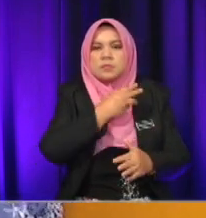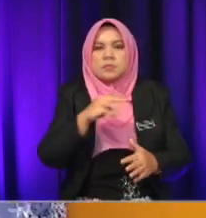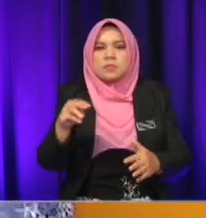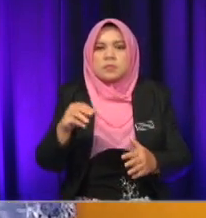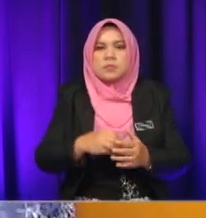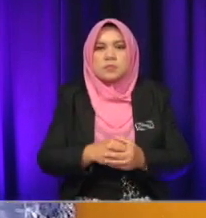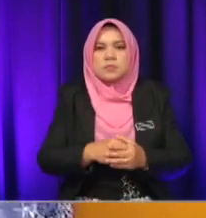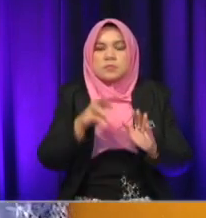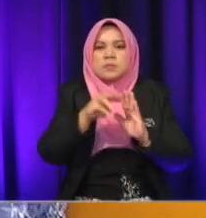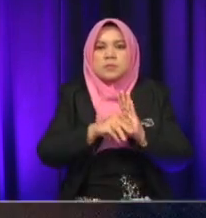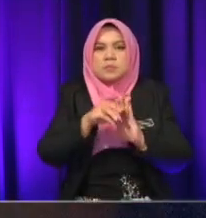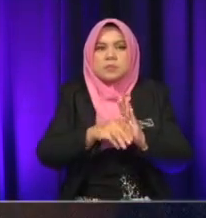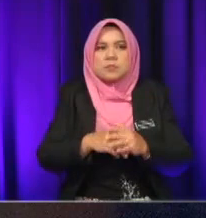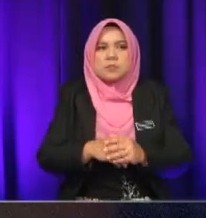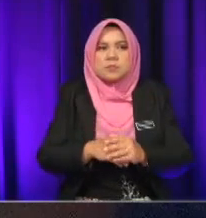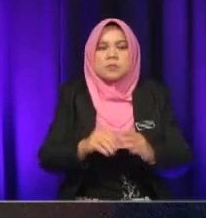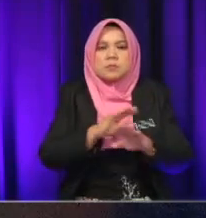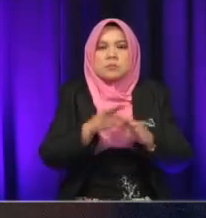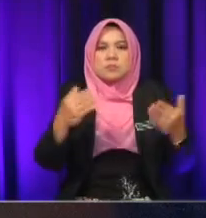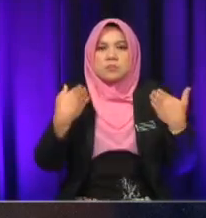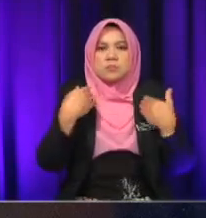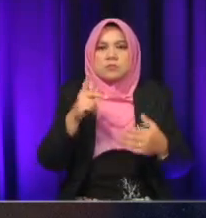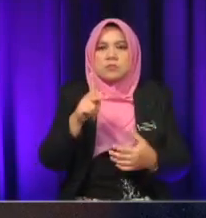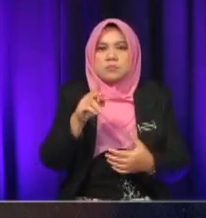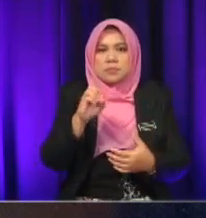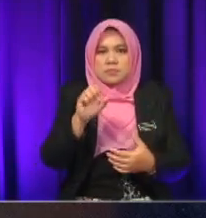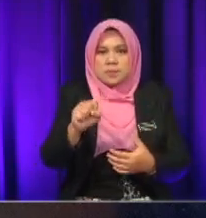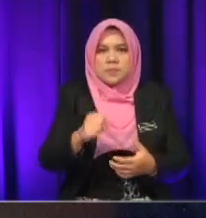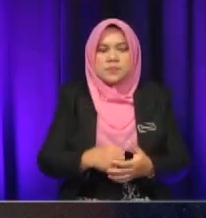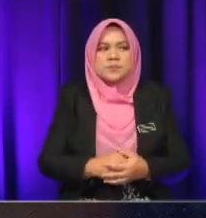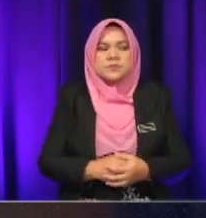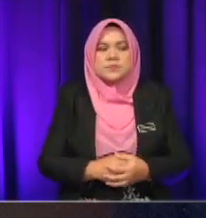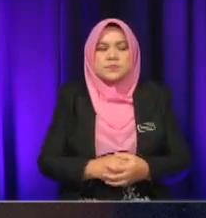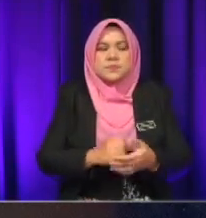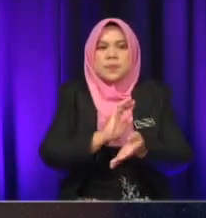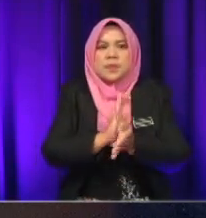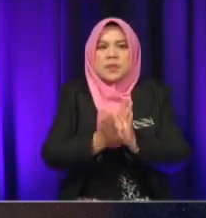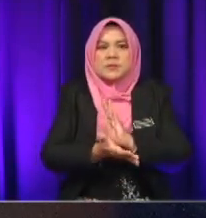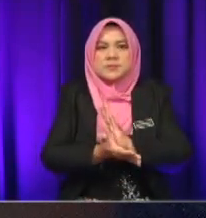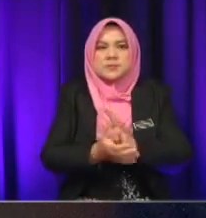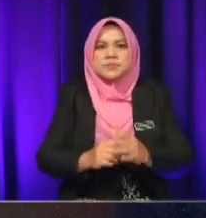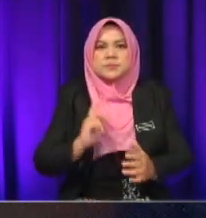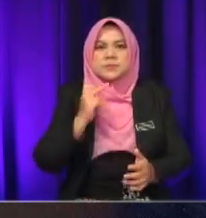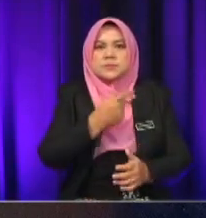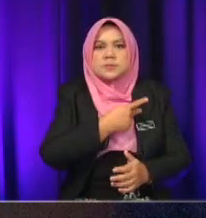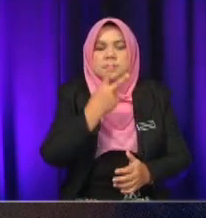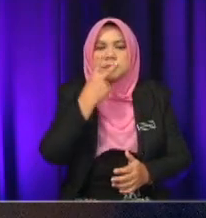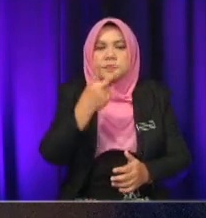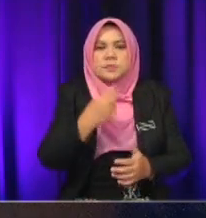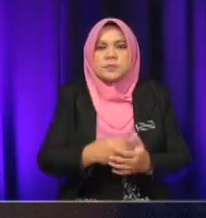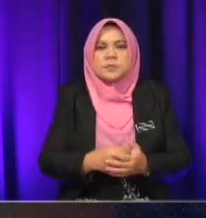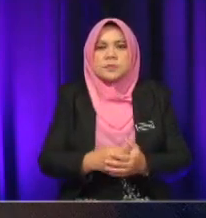lebih murah. Ya, kadang-kadang tak ada kos juga, Cikgu. Ya, betul. Okey, jadi kita lihat